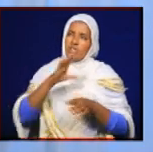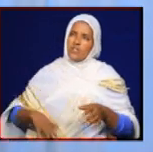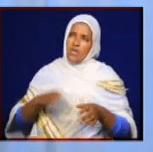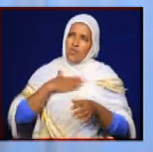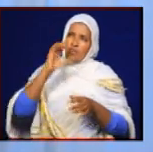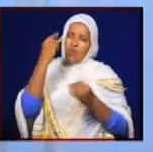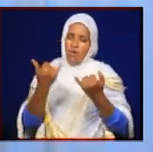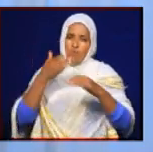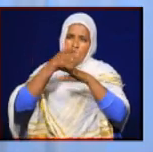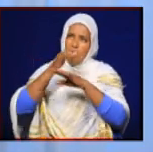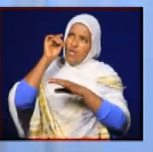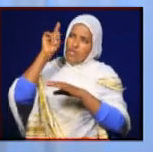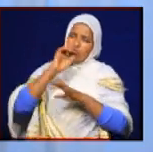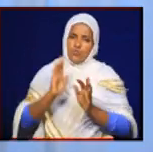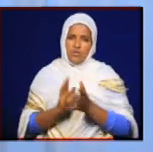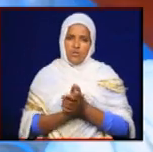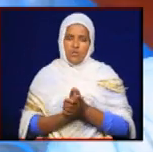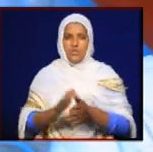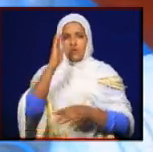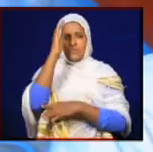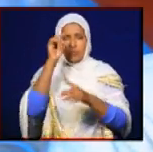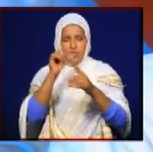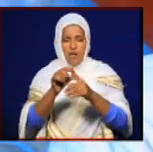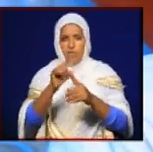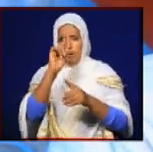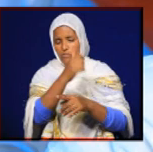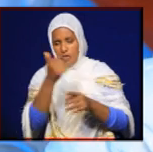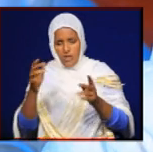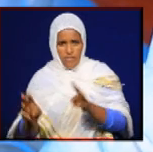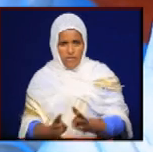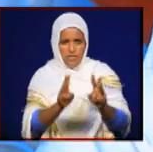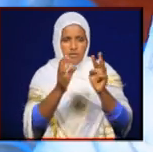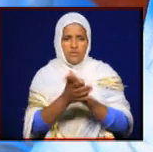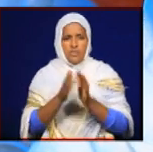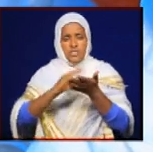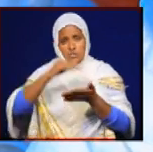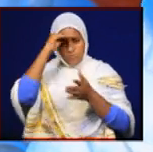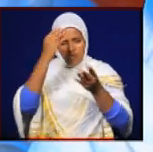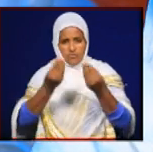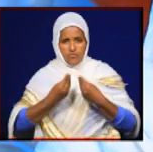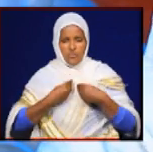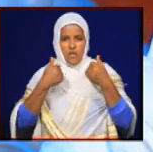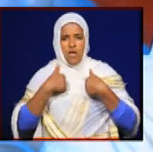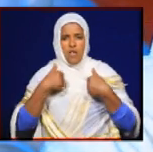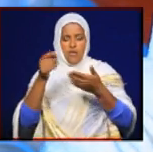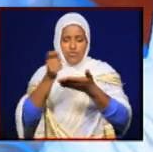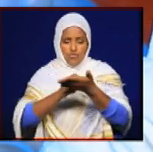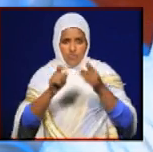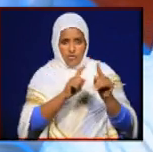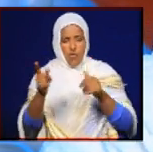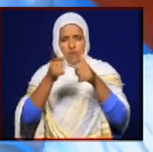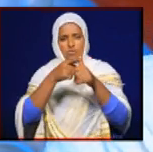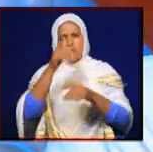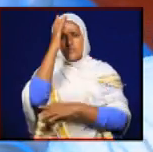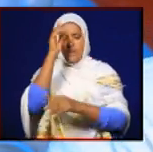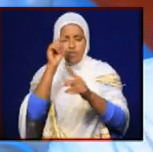የማንም አይደለው ጌታ ሆይ ከእንግዲህ አንተው ነኝ። የእግዚአብሔርን ቃል በአንድም በሌላ መንገድ ትምህርት ይሰጣል። ስነ ጽሁፍ